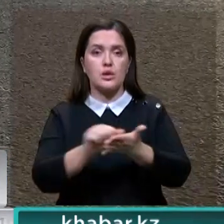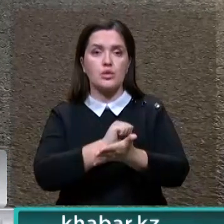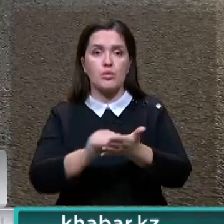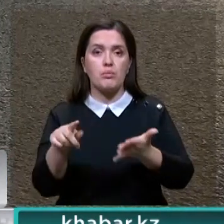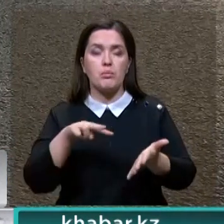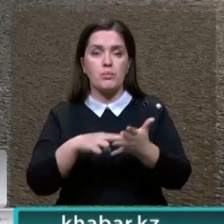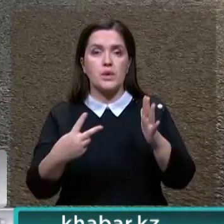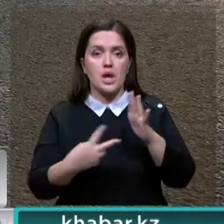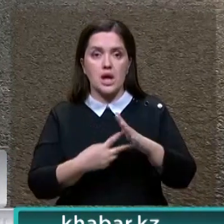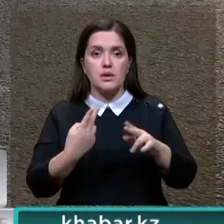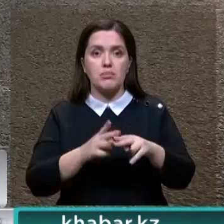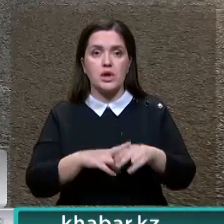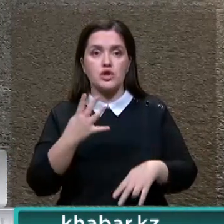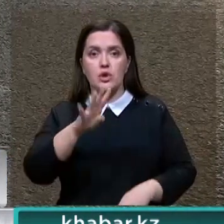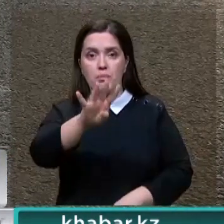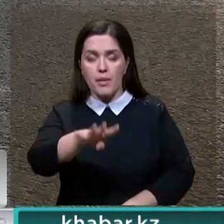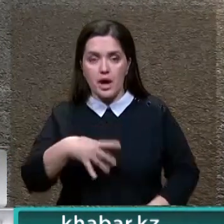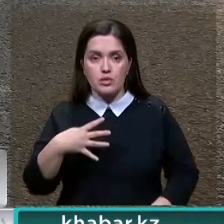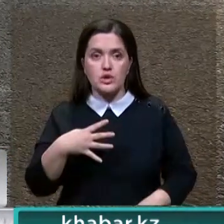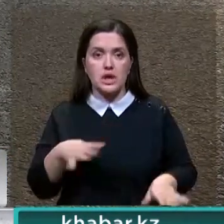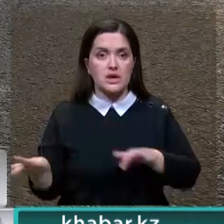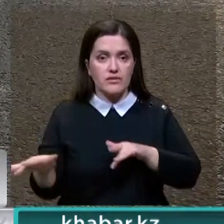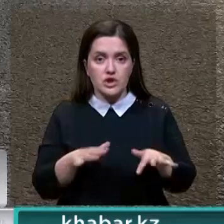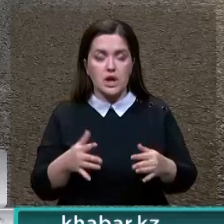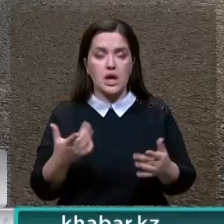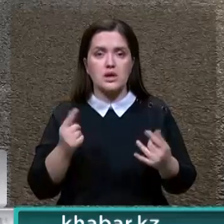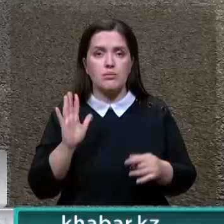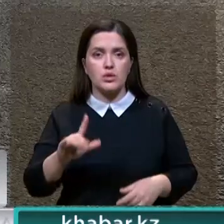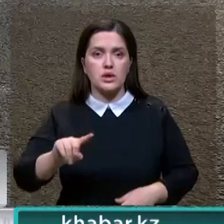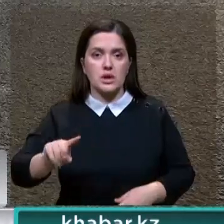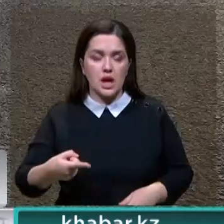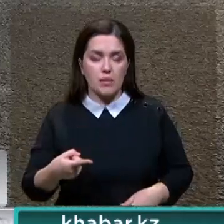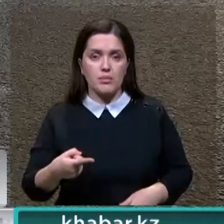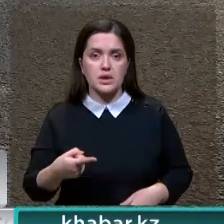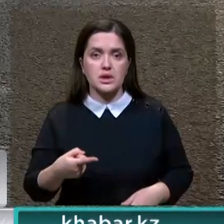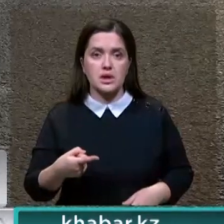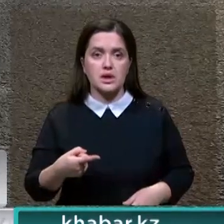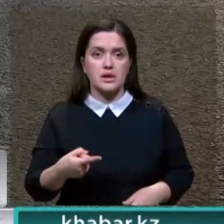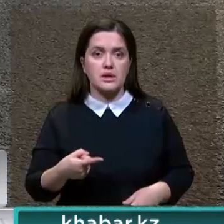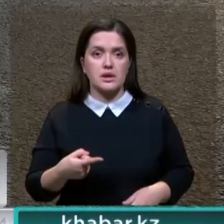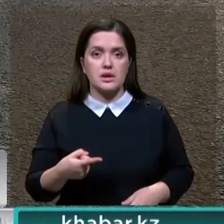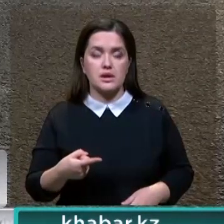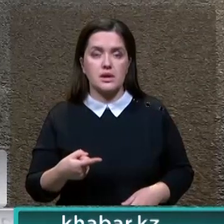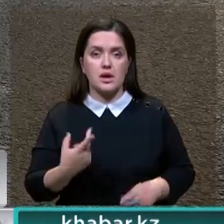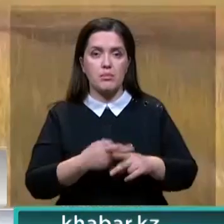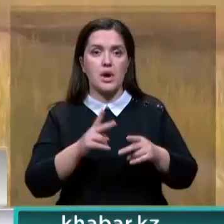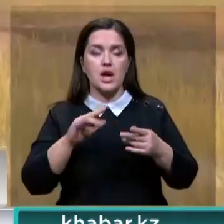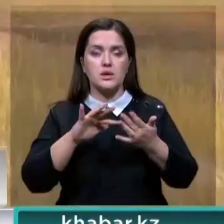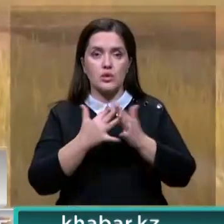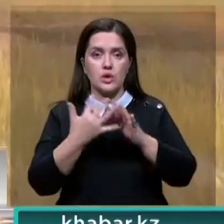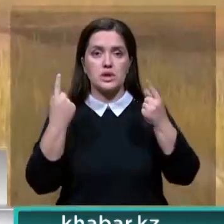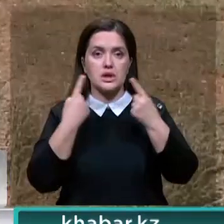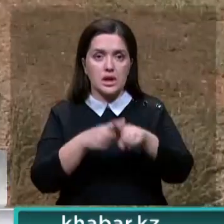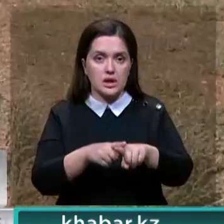планируем реконструировать в 4-полосном движении. Также где-то будет требоваться перегон скота и проезд сельхозтехники. Это будет